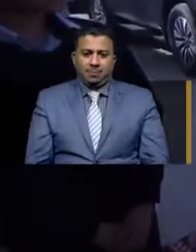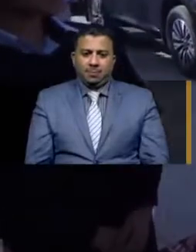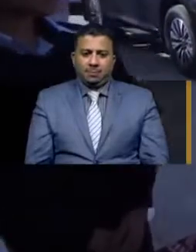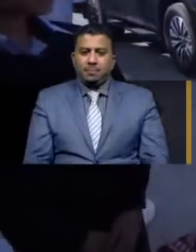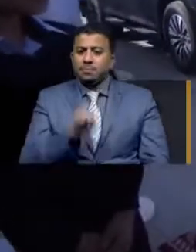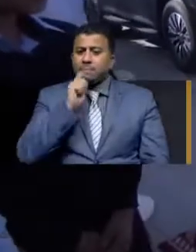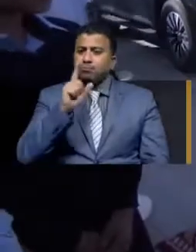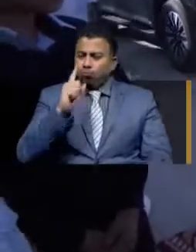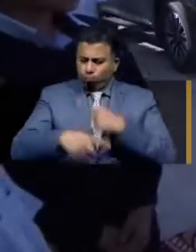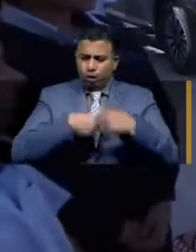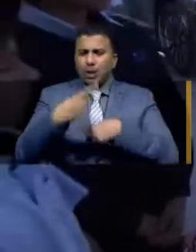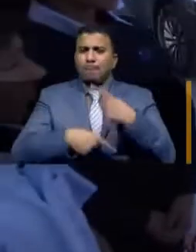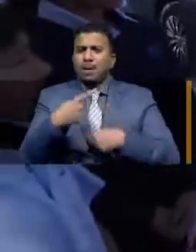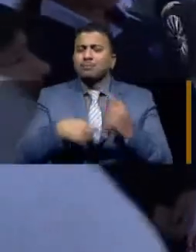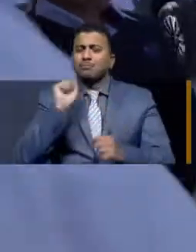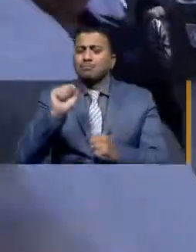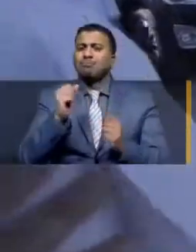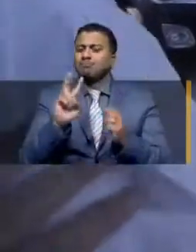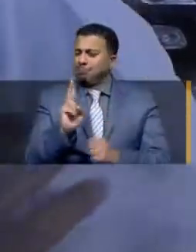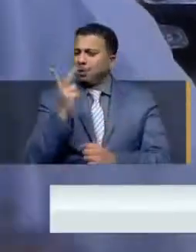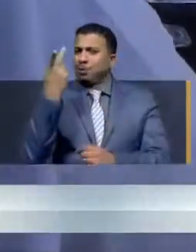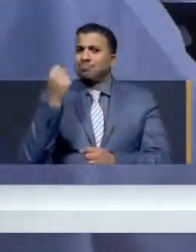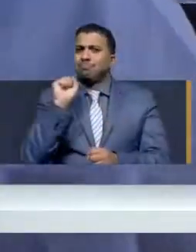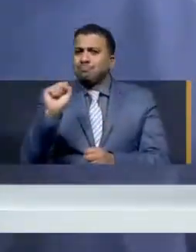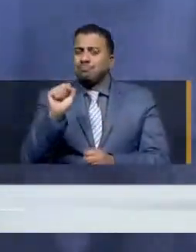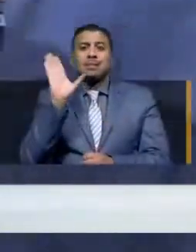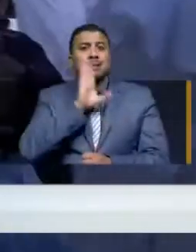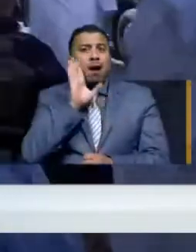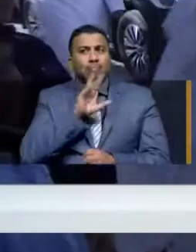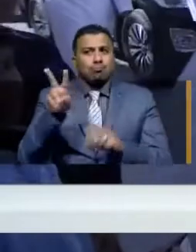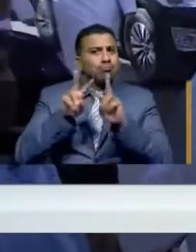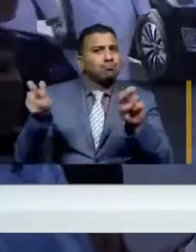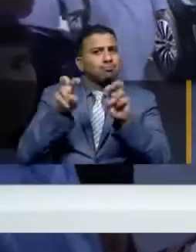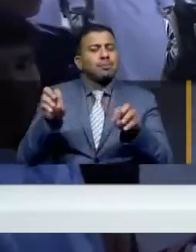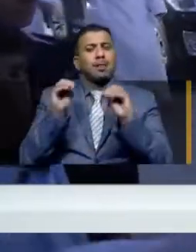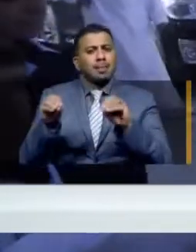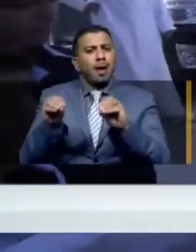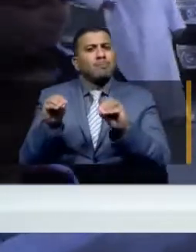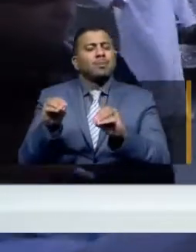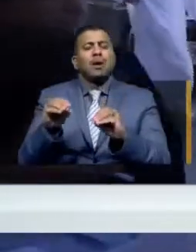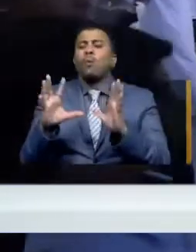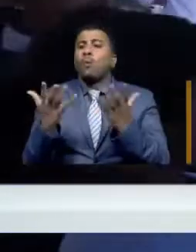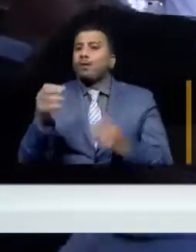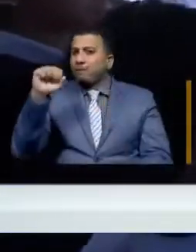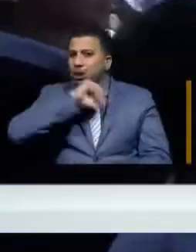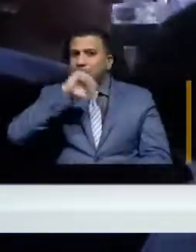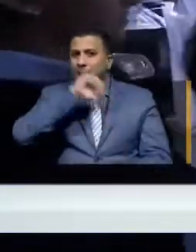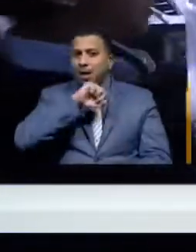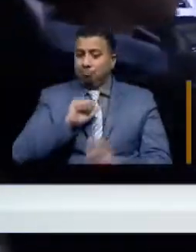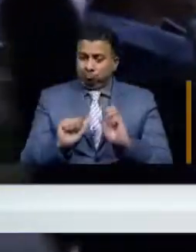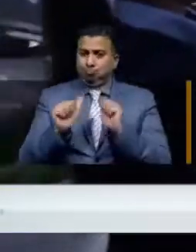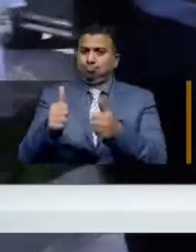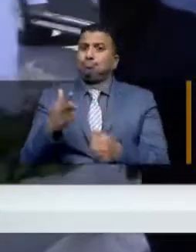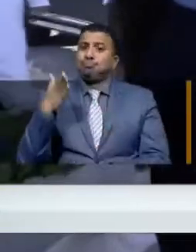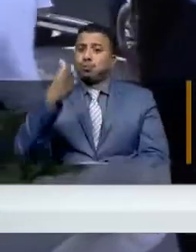في إطار متابعته الدائمة لمسار تطور العمليتين التعليمية والتربوية في إمارة الشارقة، حضر صاحب